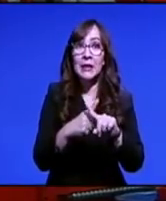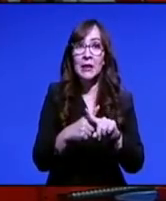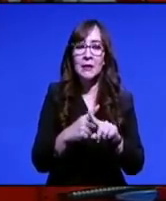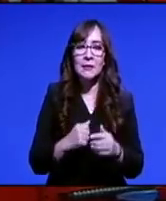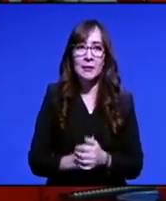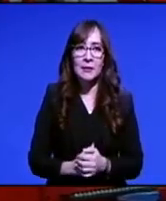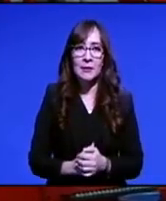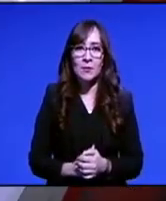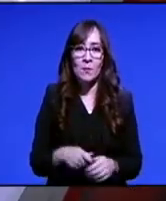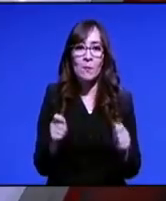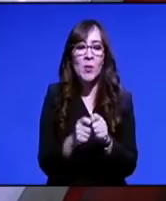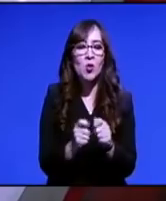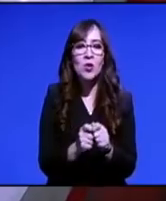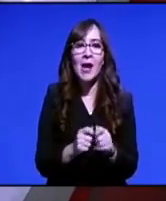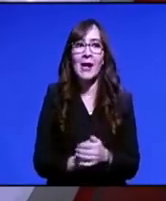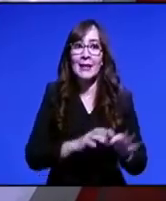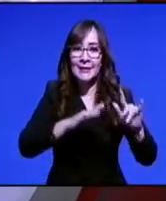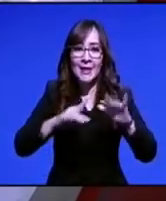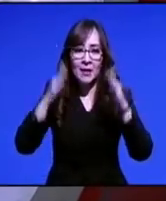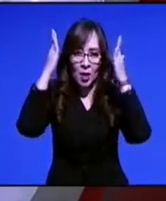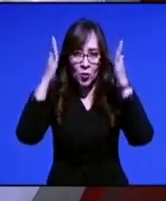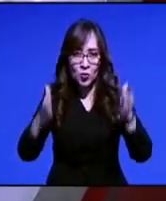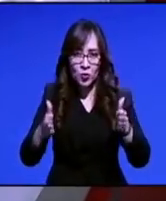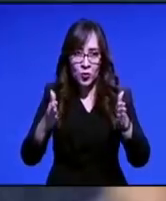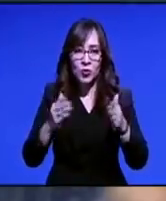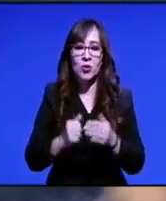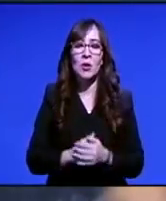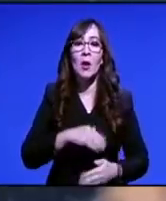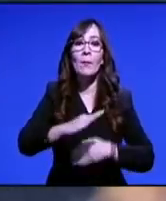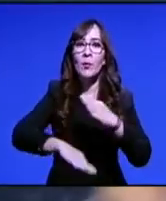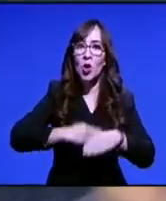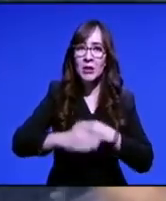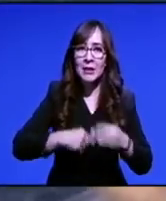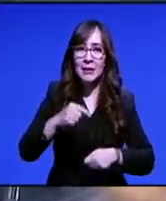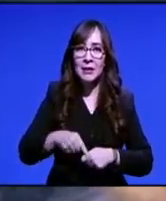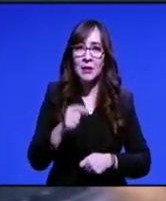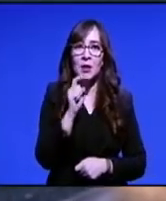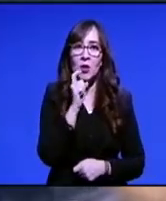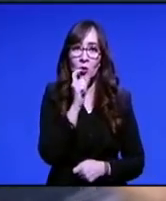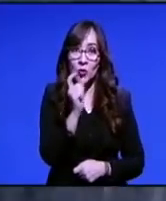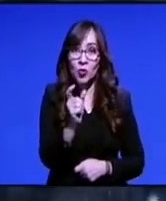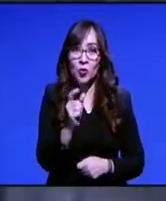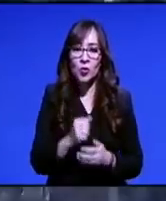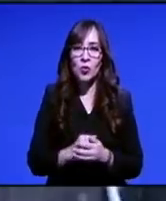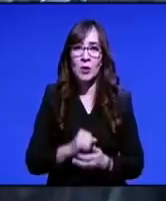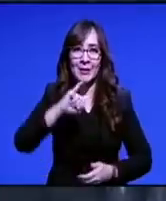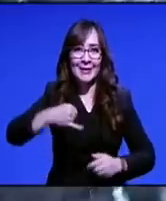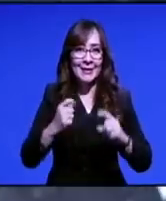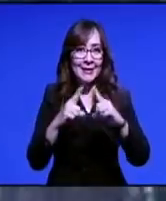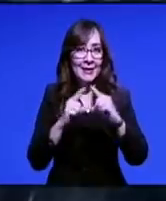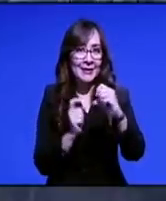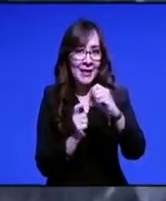yang digunakan untuk mengangkat kotoran. Biasanya proses ini dilakukan untuk pakaian khusus seperti jas, gaun, dan